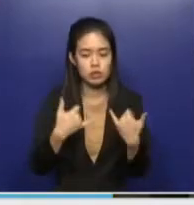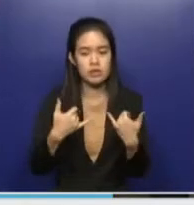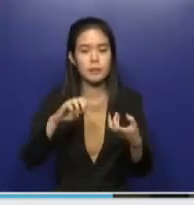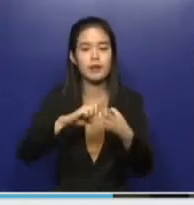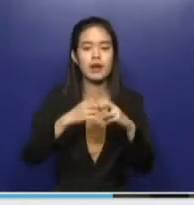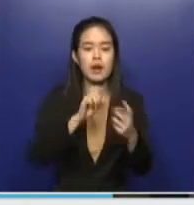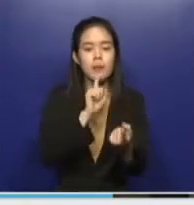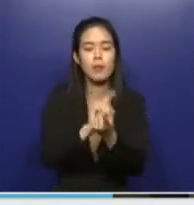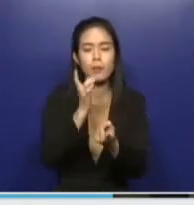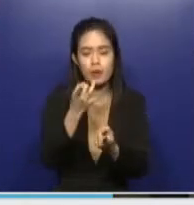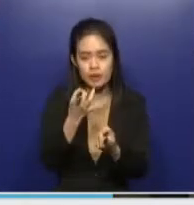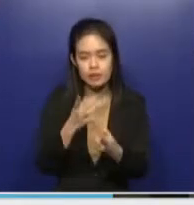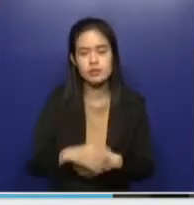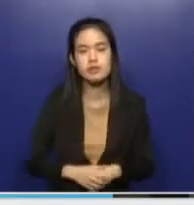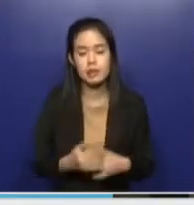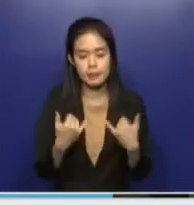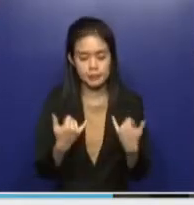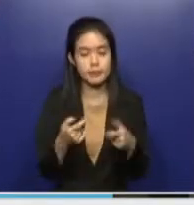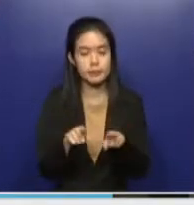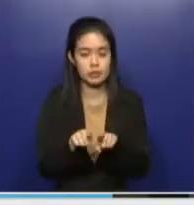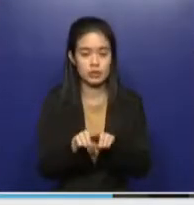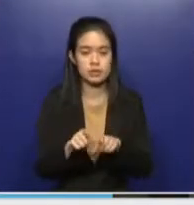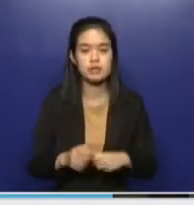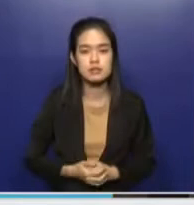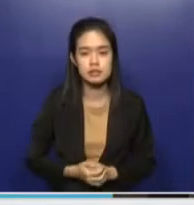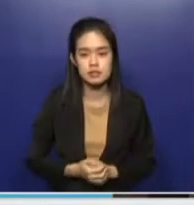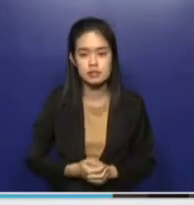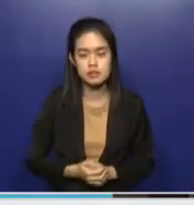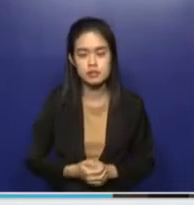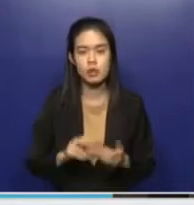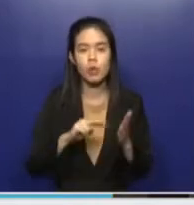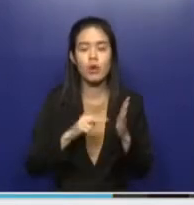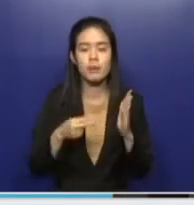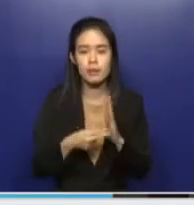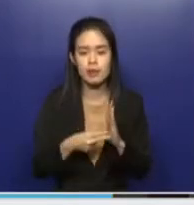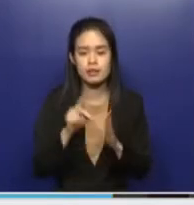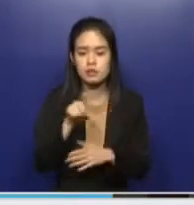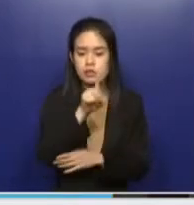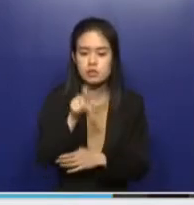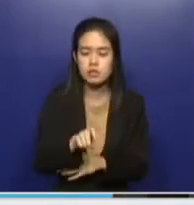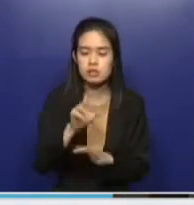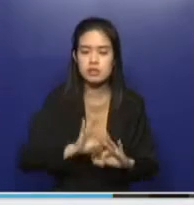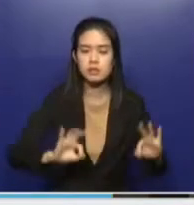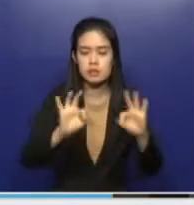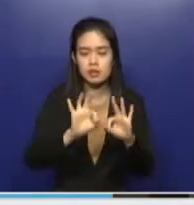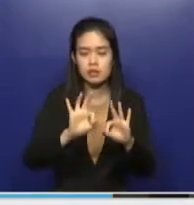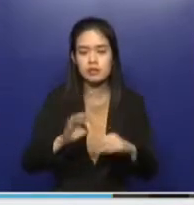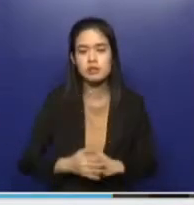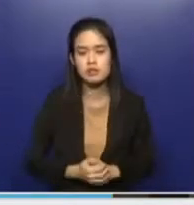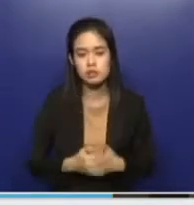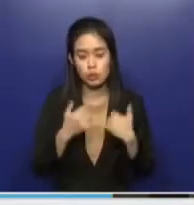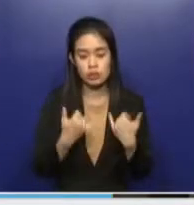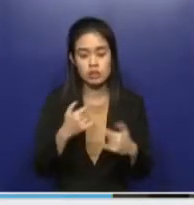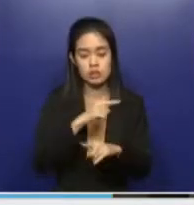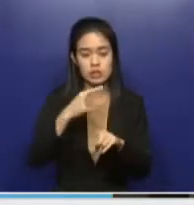อะไรขึ้นบ้างเหมือนกับที่ผมตั้งคำถามไปแล้วนั่นหมายความว่าคำถามประเด็นที่สำคัญคือเหตุการณ์ระยอง8ก